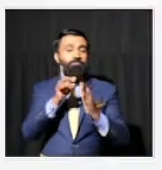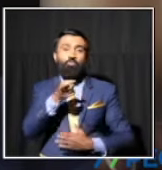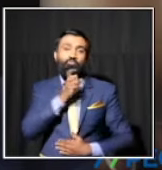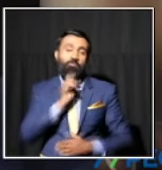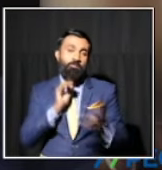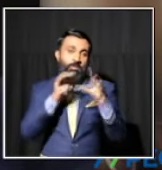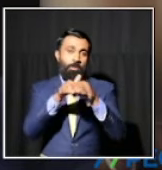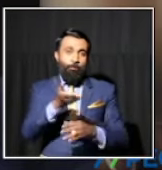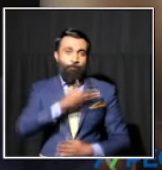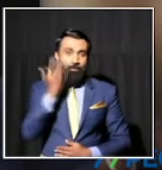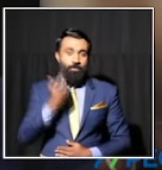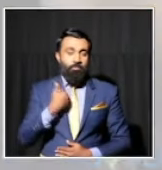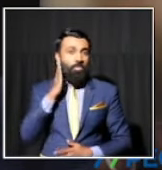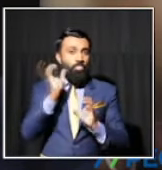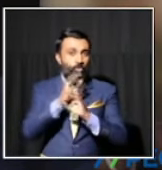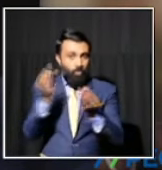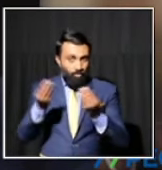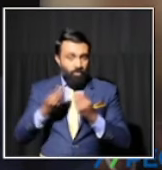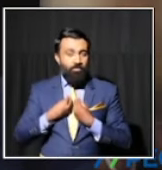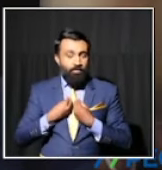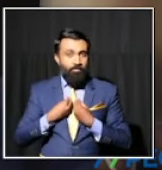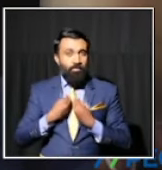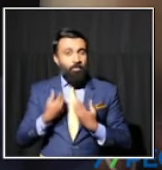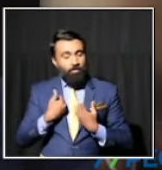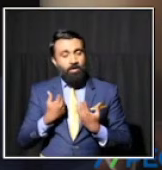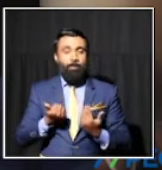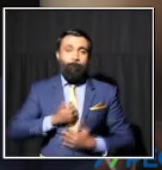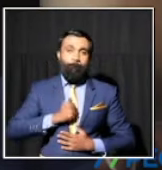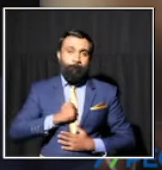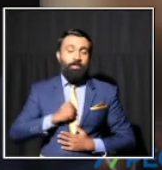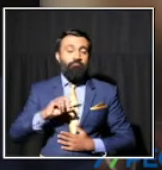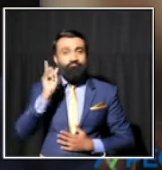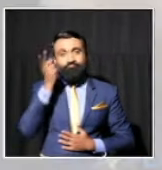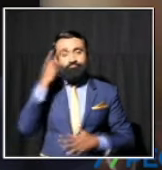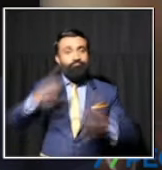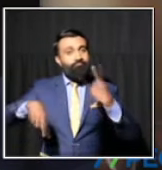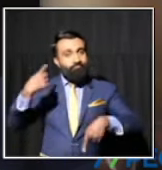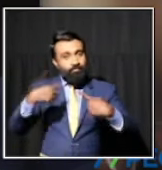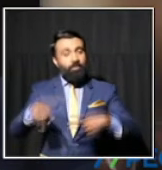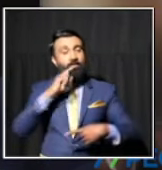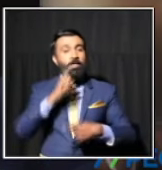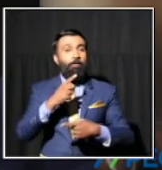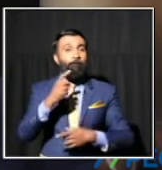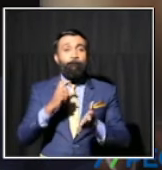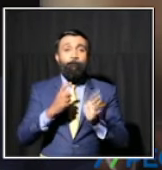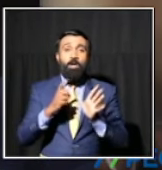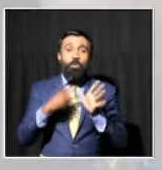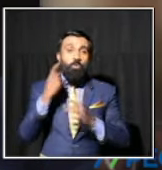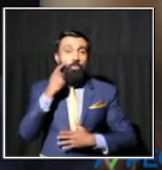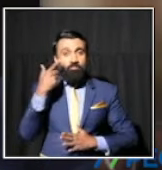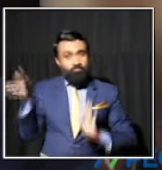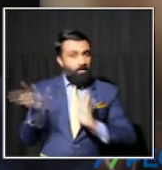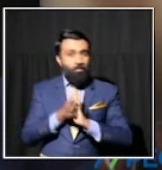පුළුවන්. එතුමා තොරතුරු අරගෙන එනවා නම් මම එනවා ඕනම ප්‍රසිද්ධ විවාදයකට එතුමත් එක්ක. එම ෆයිල් වලින් ගිහිලා නඩු දාපු ෆයිල් එකක්